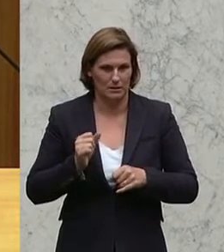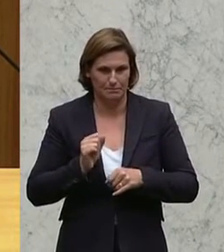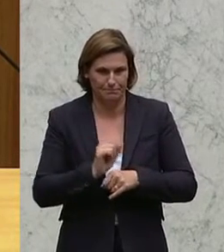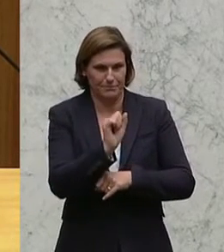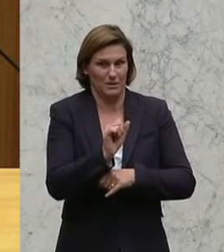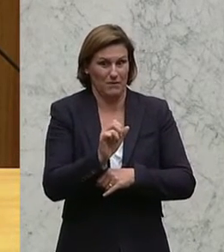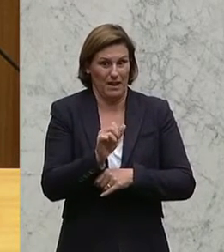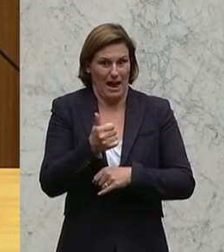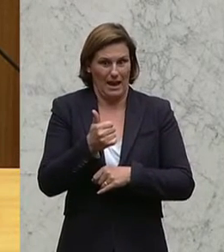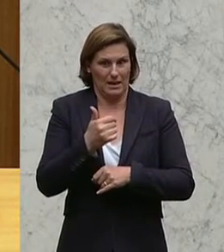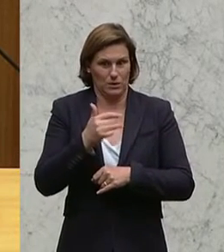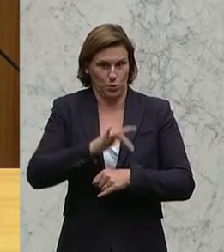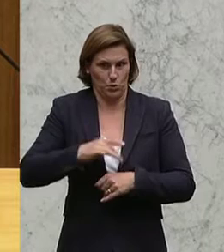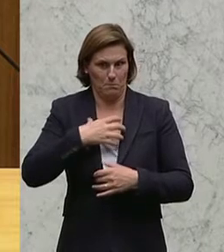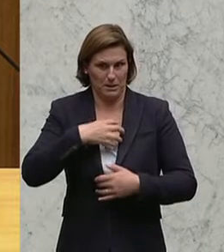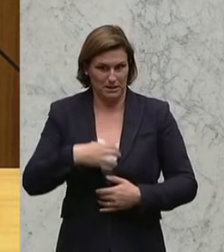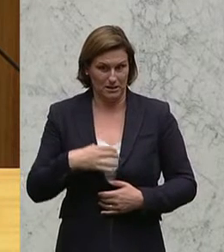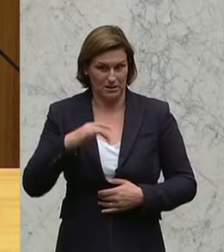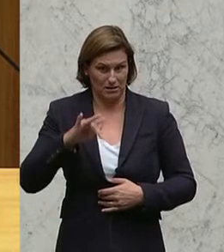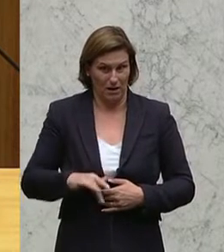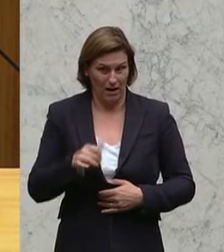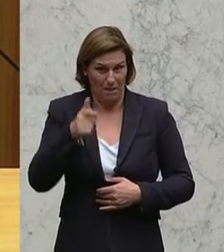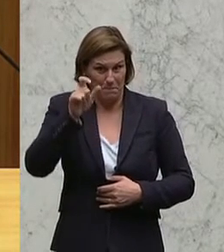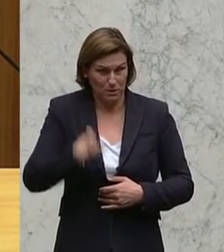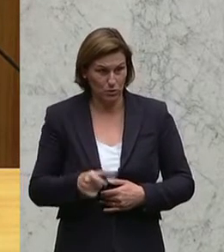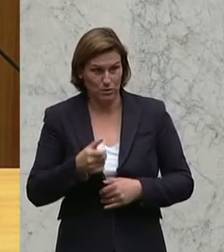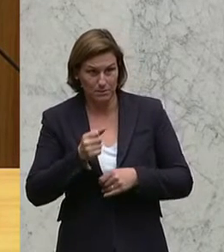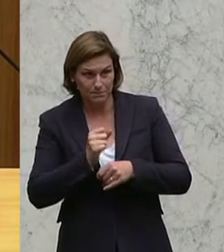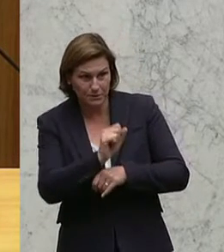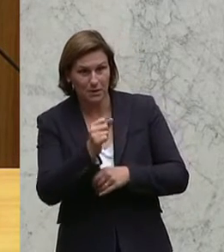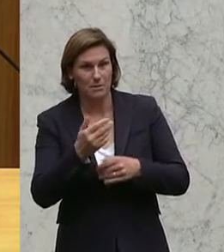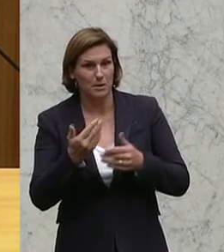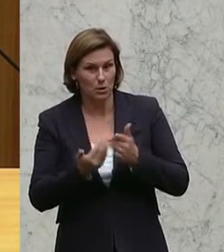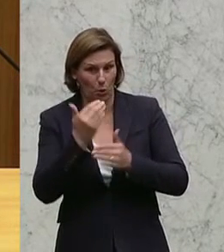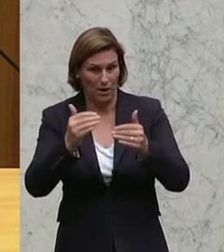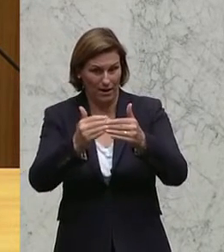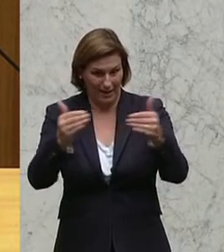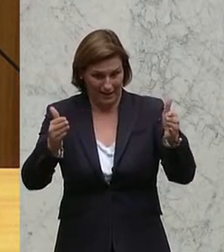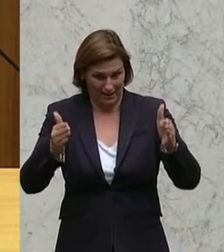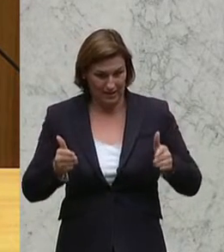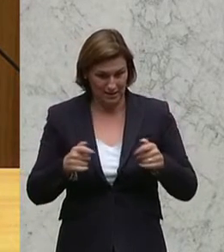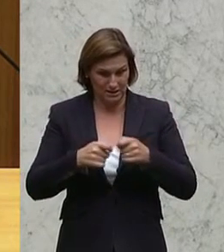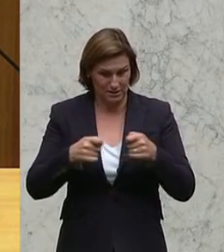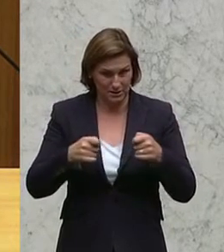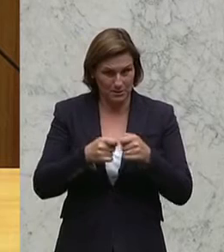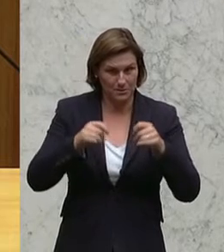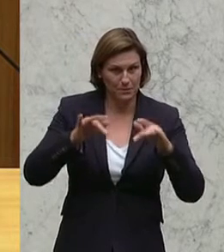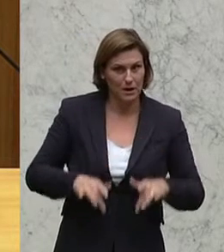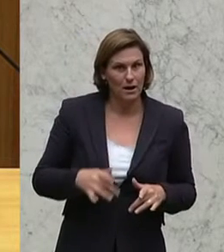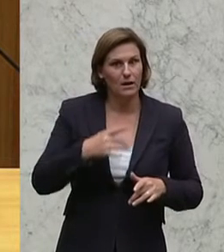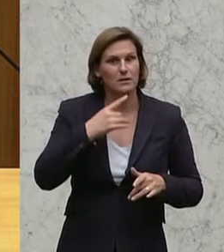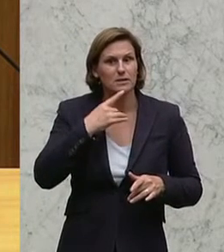eines Grundeigentümers mit dem neuen Grenzverlauf führt dazu, dass